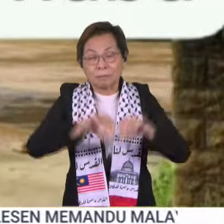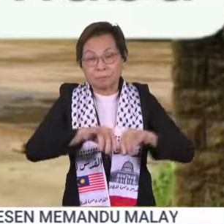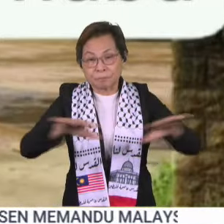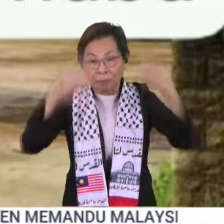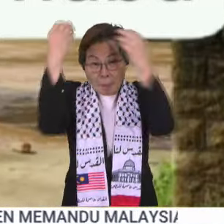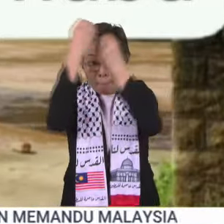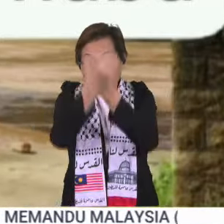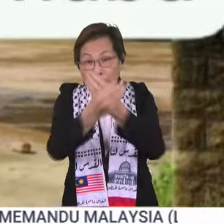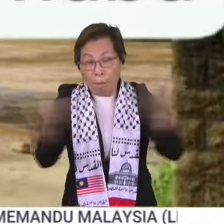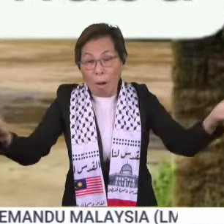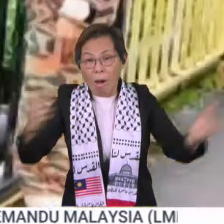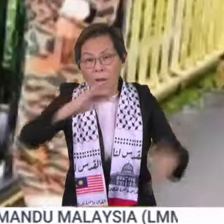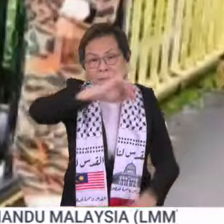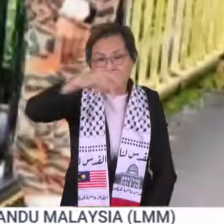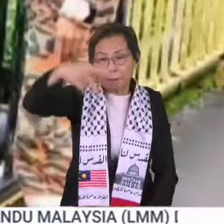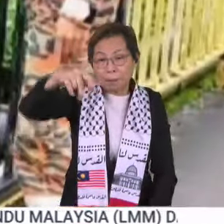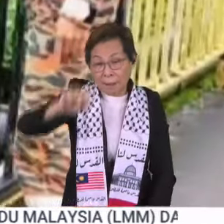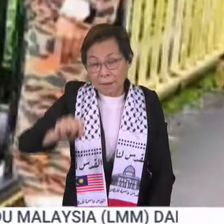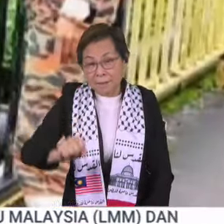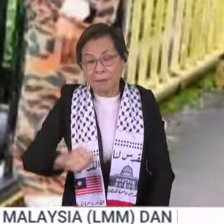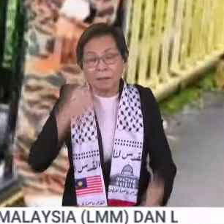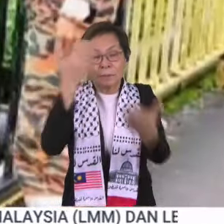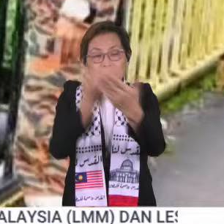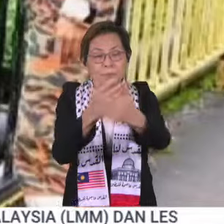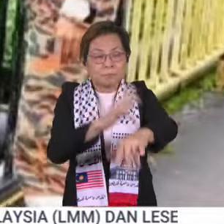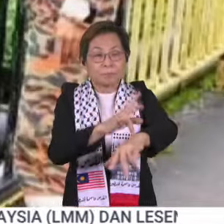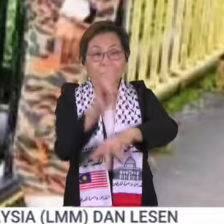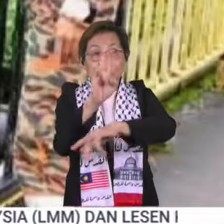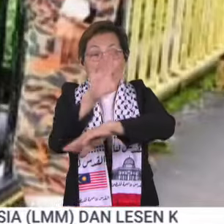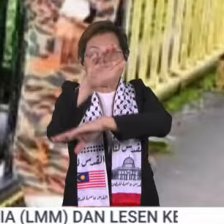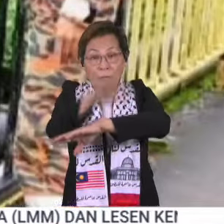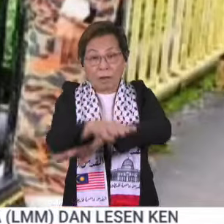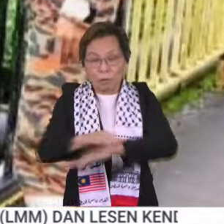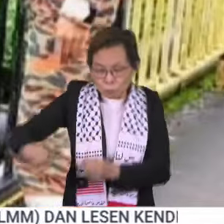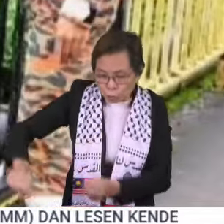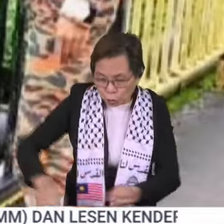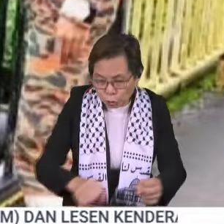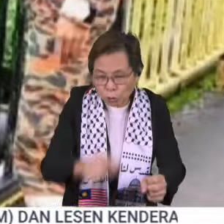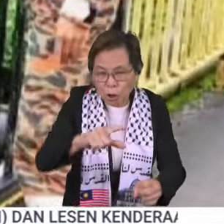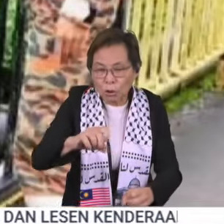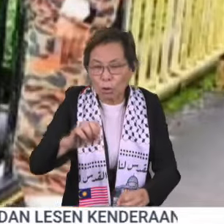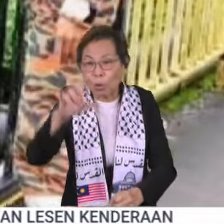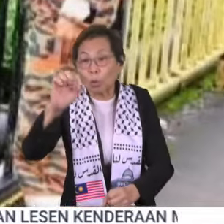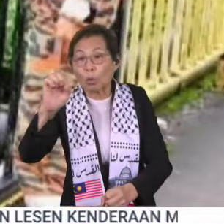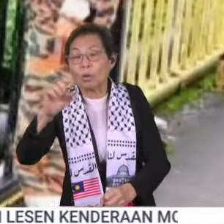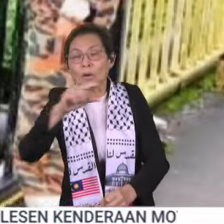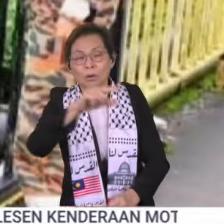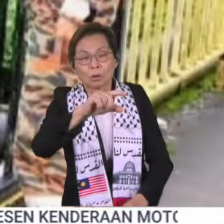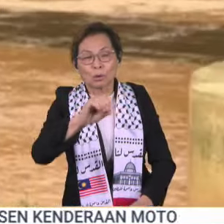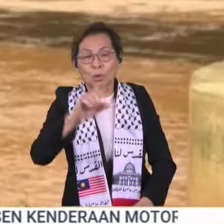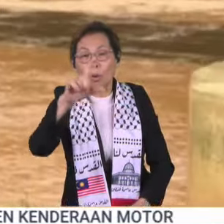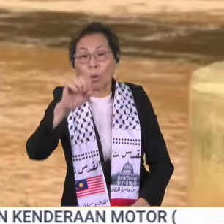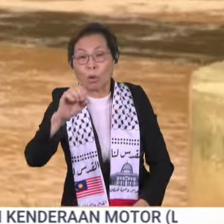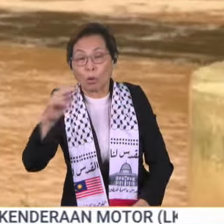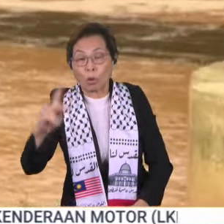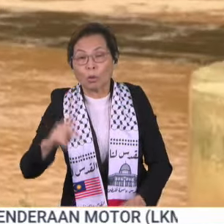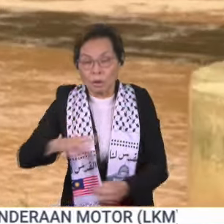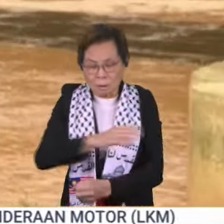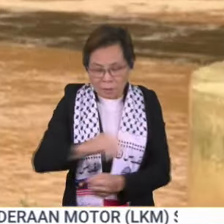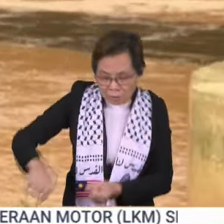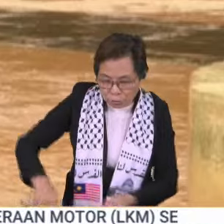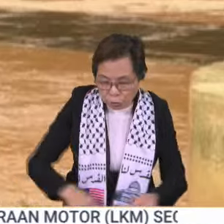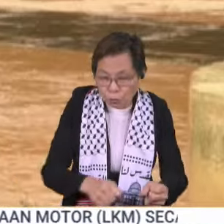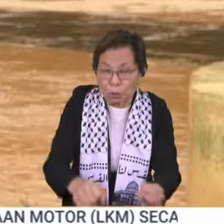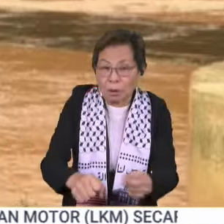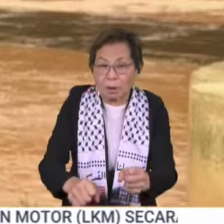public info banjir JPS pula setakat pukul 7 petang tadi Sungai golok di Kuala jambu tumpat dan sungai Kelantan di